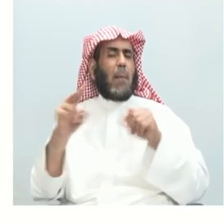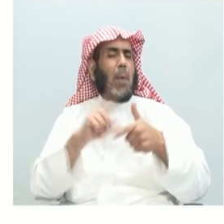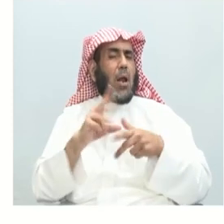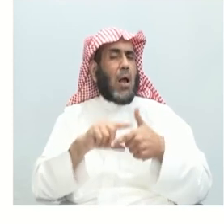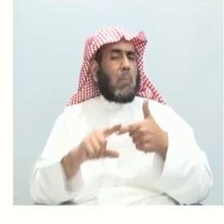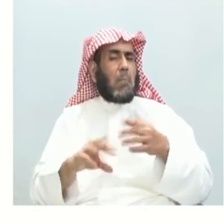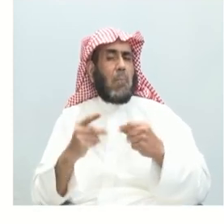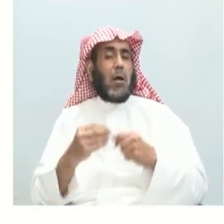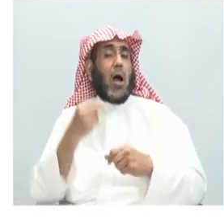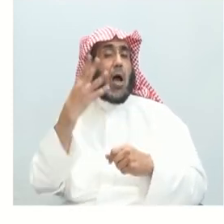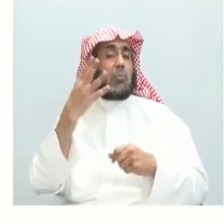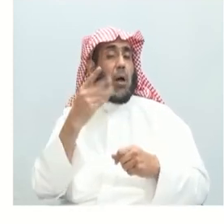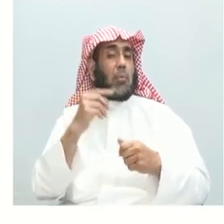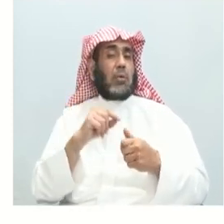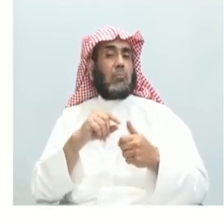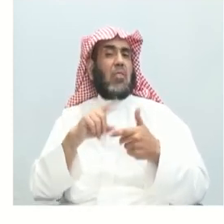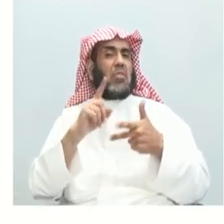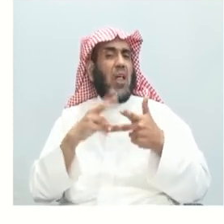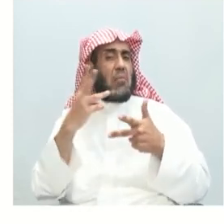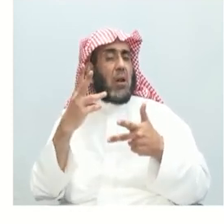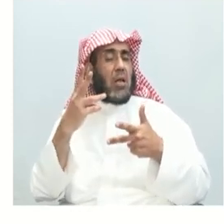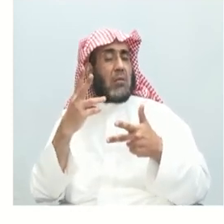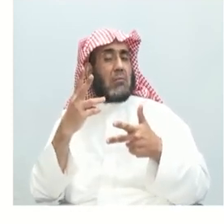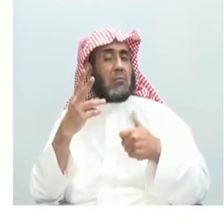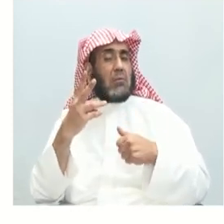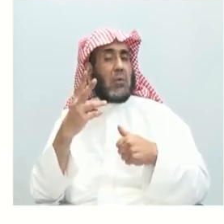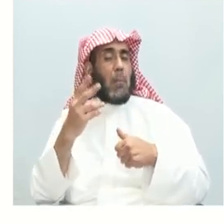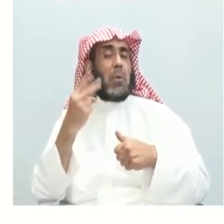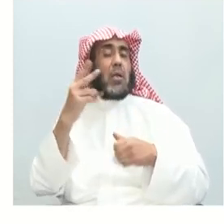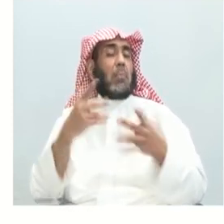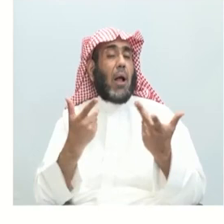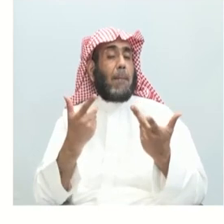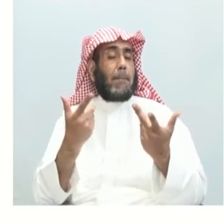مره اربع مرات ثلاث مرات مرتين